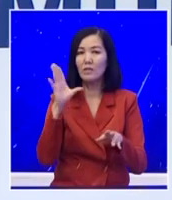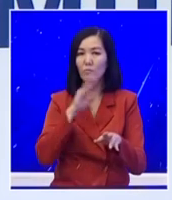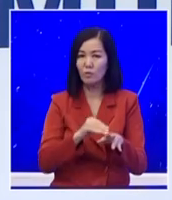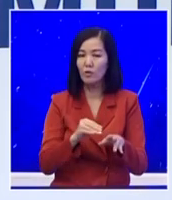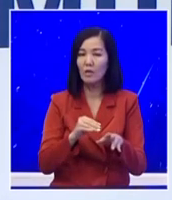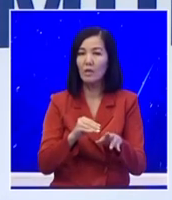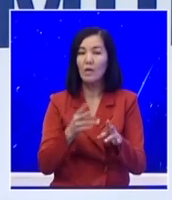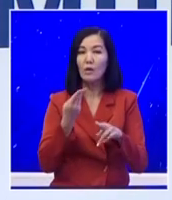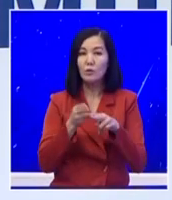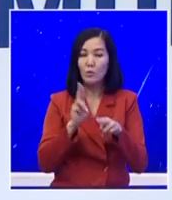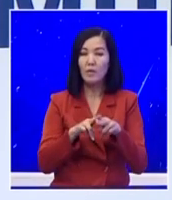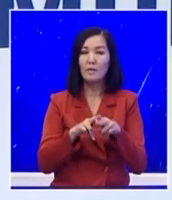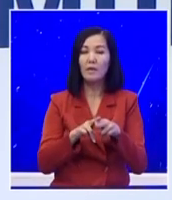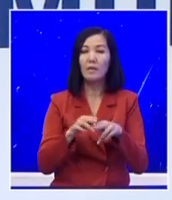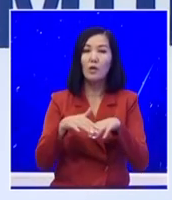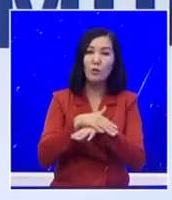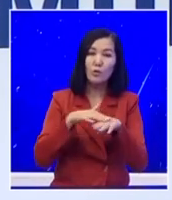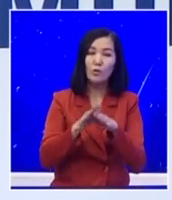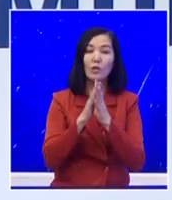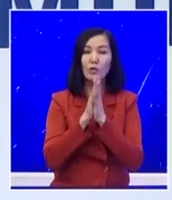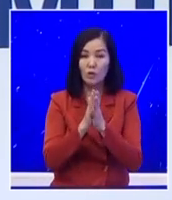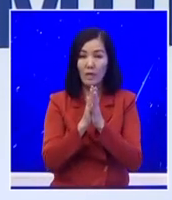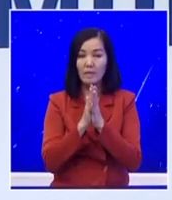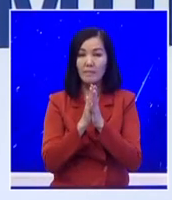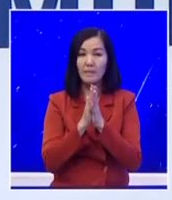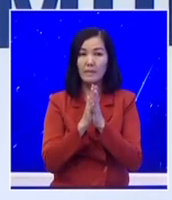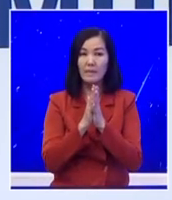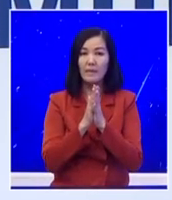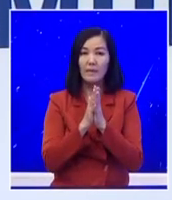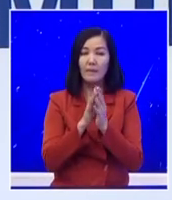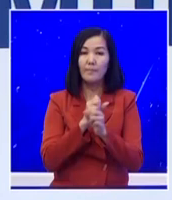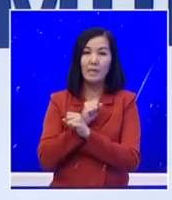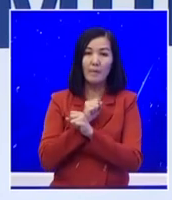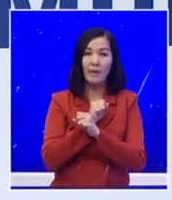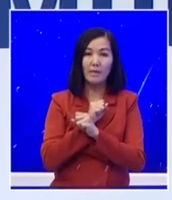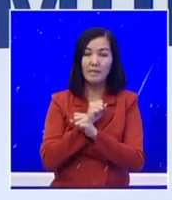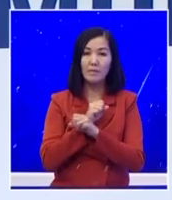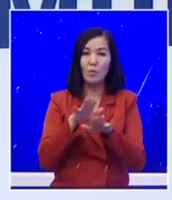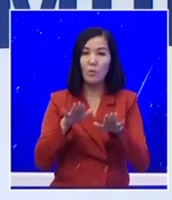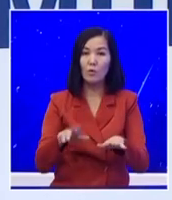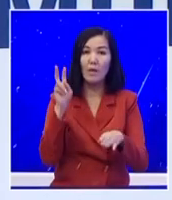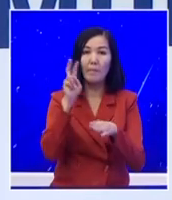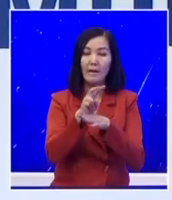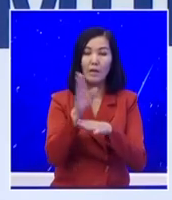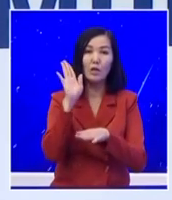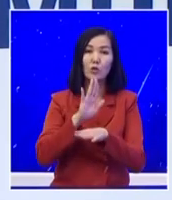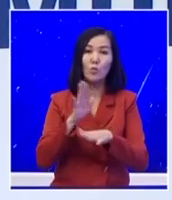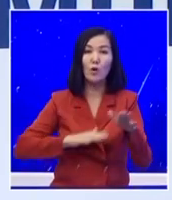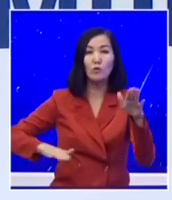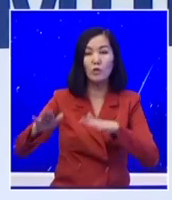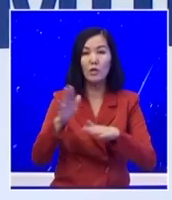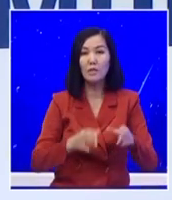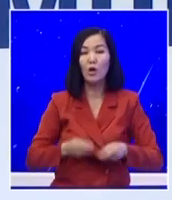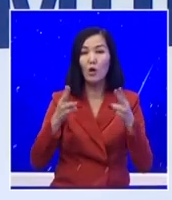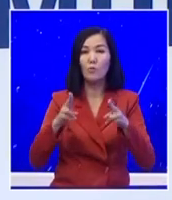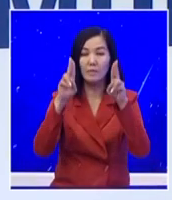Сол себептен тұрғындардан сұрайтынымыз, демалушылардан сұрайтынымыз, судағы барлық қауіпсіздік